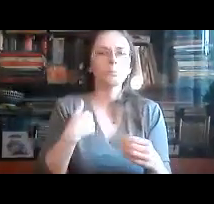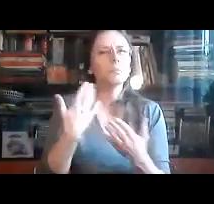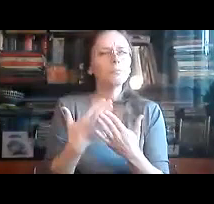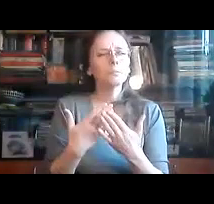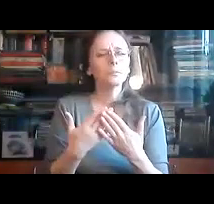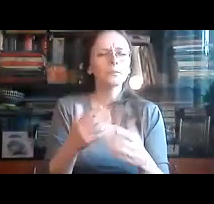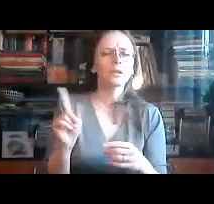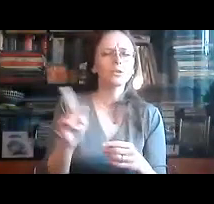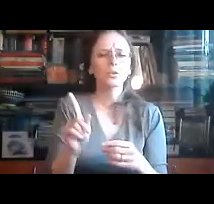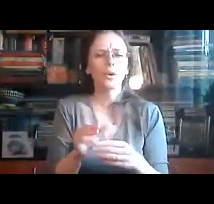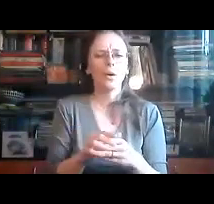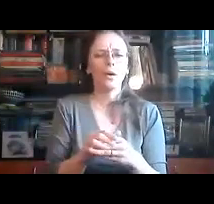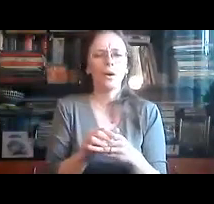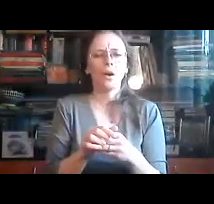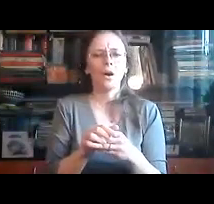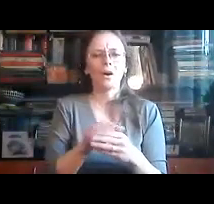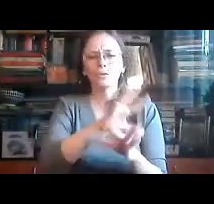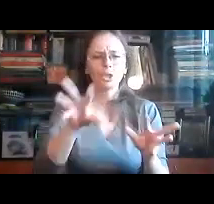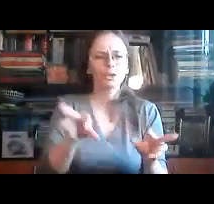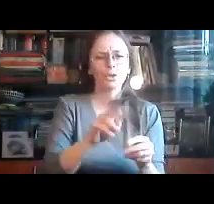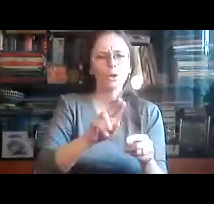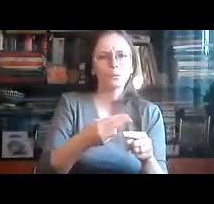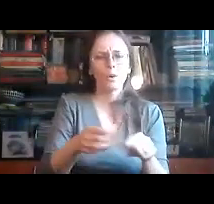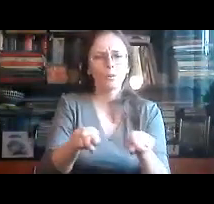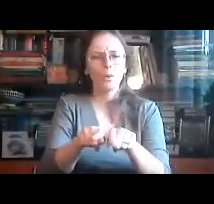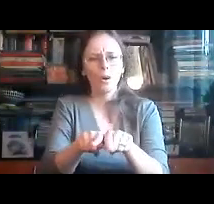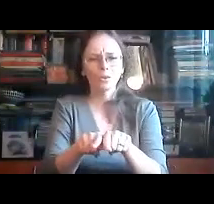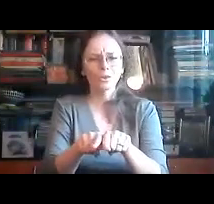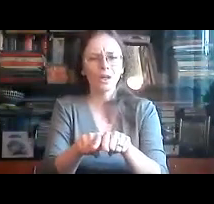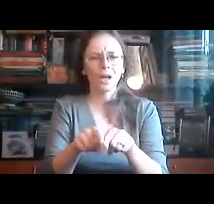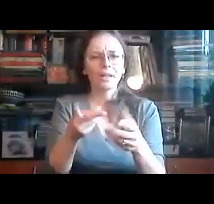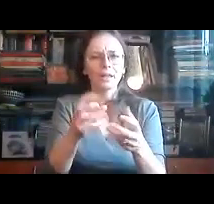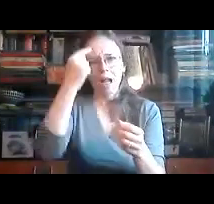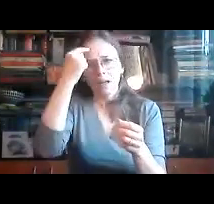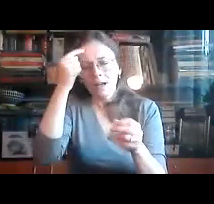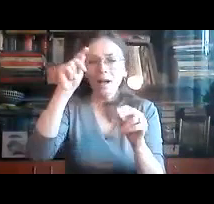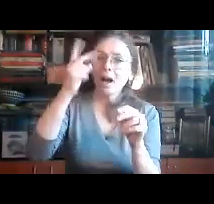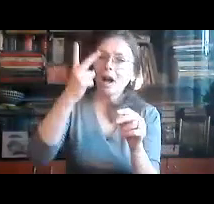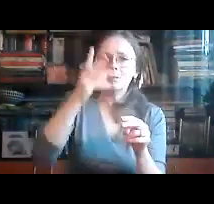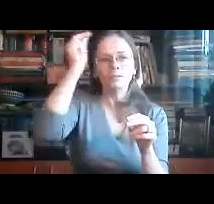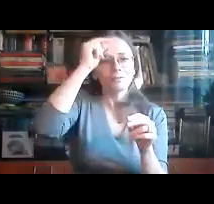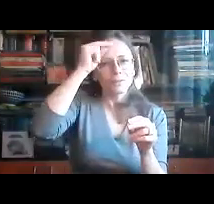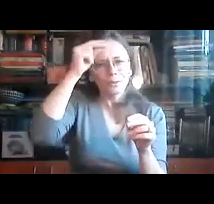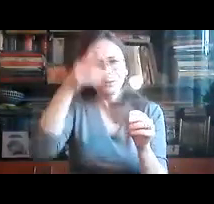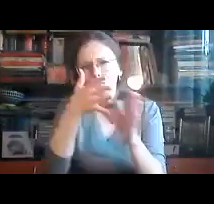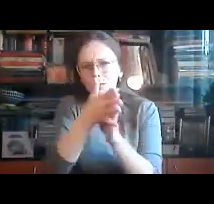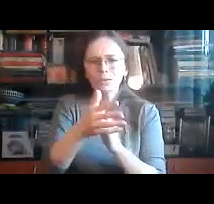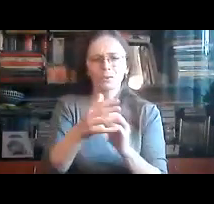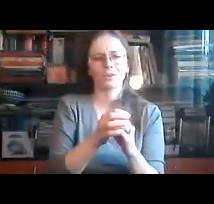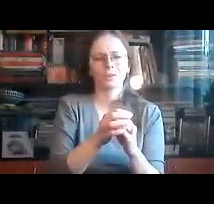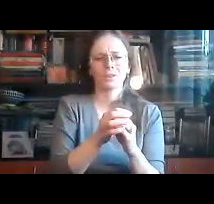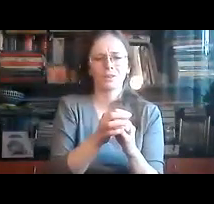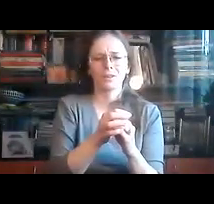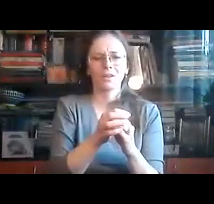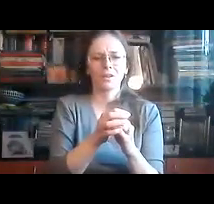это все как бы очень хорошо для познавательных целей, да, это для, и поэтому это только показывает о том, что все, что мы делаем, нужно